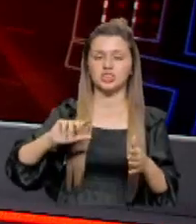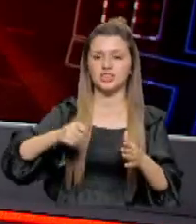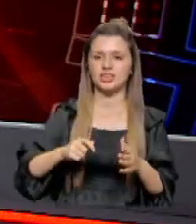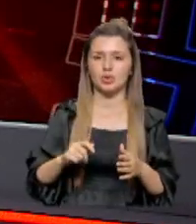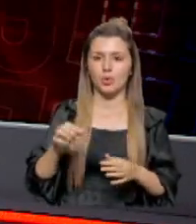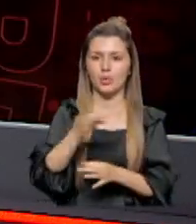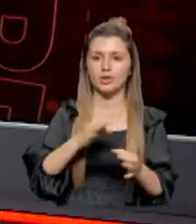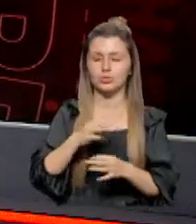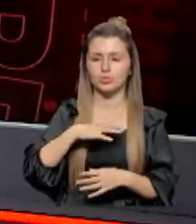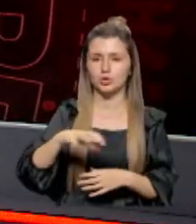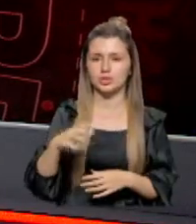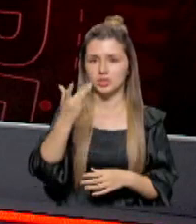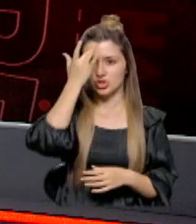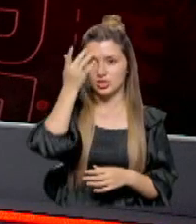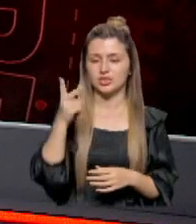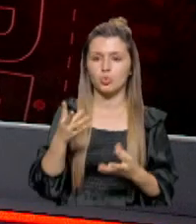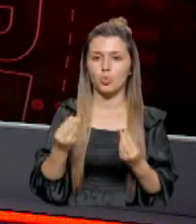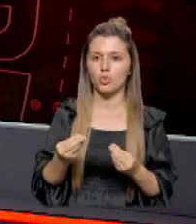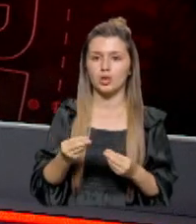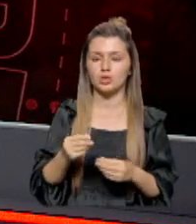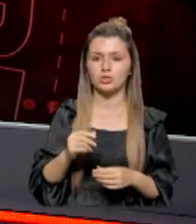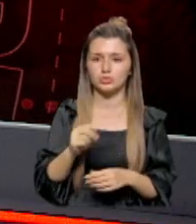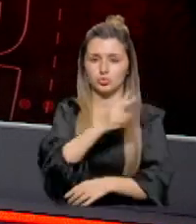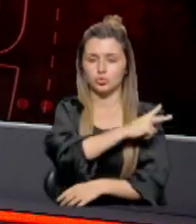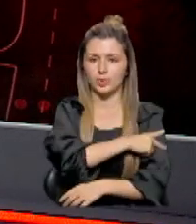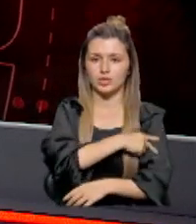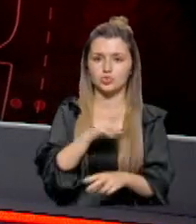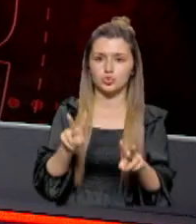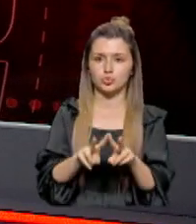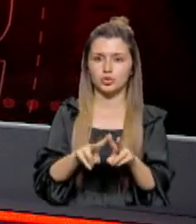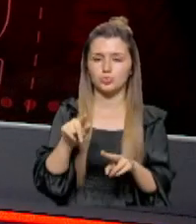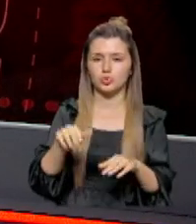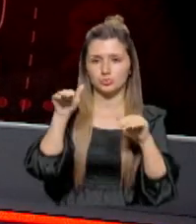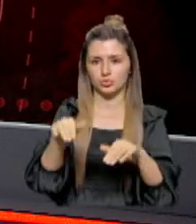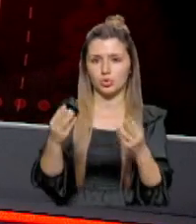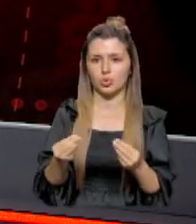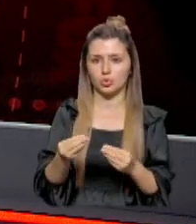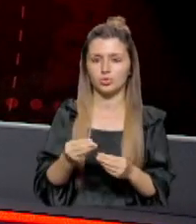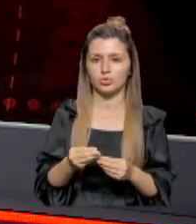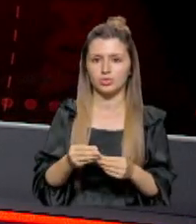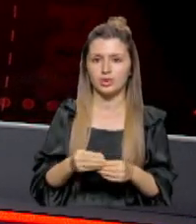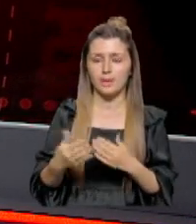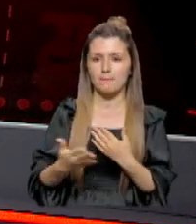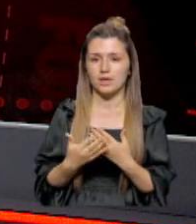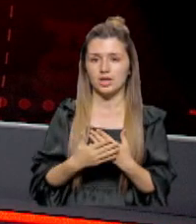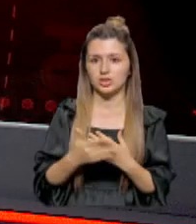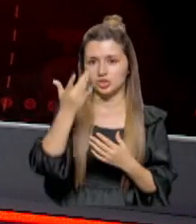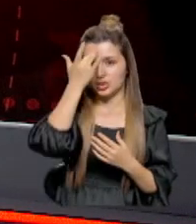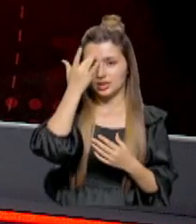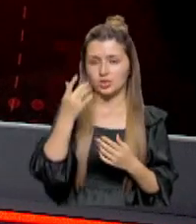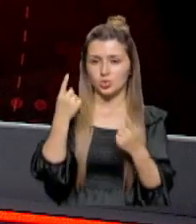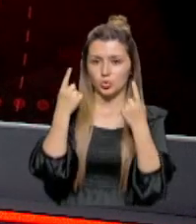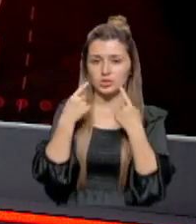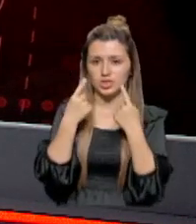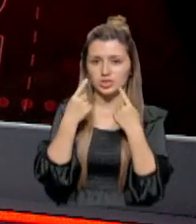Operasyon Bölgesi'nde şehit düşen uzman çavuş Murat Yıldırım bugün toprağa verildi. Kahramanmaraş şehidini gözyaşları ve